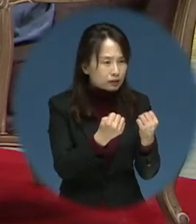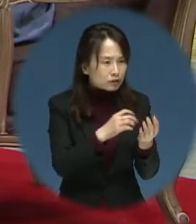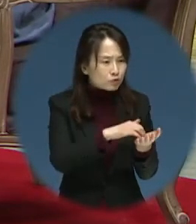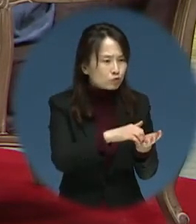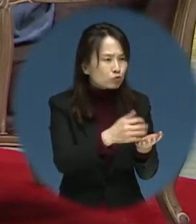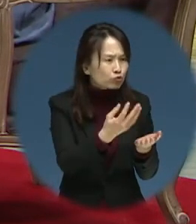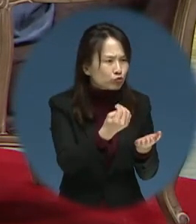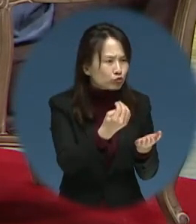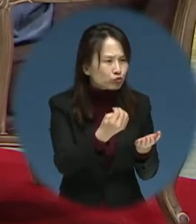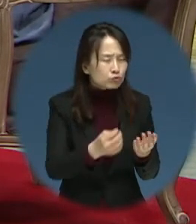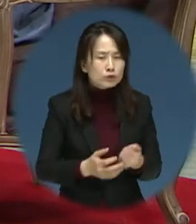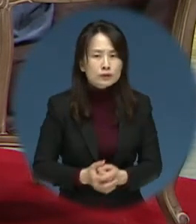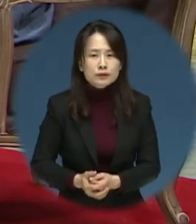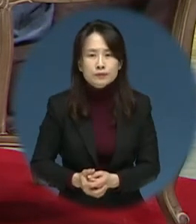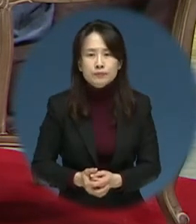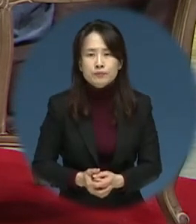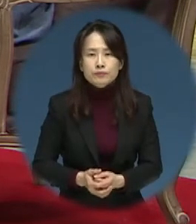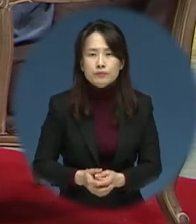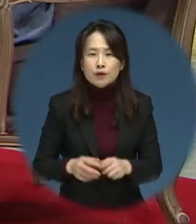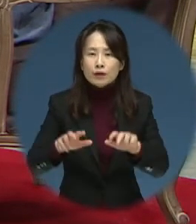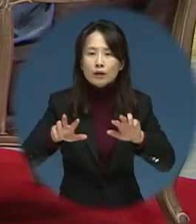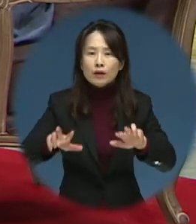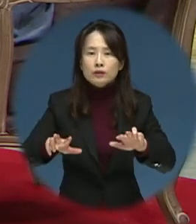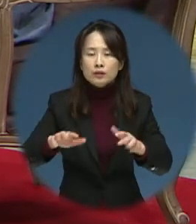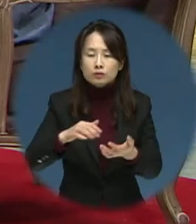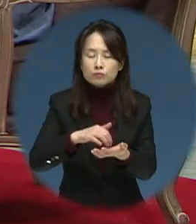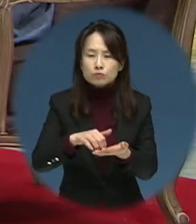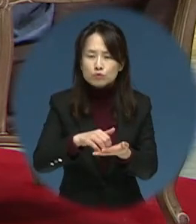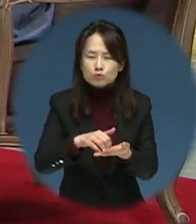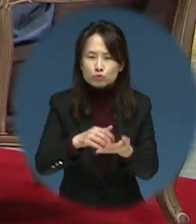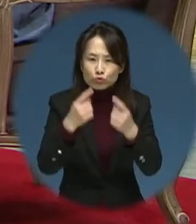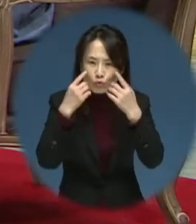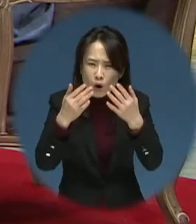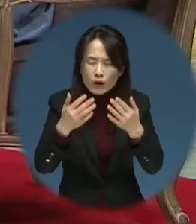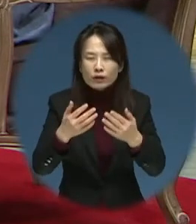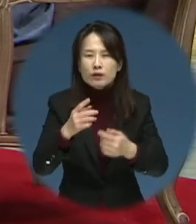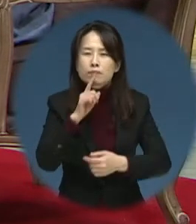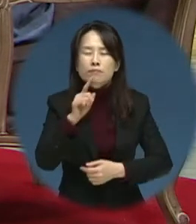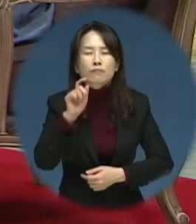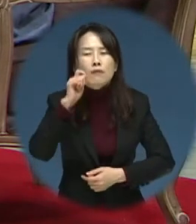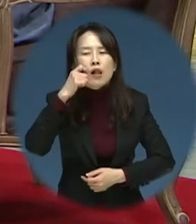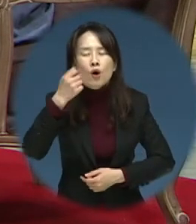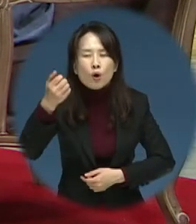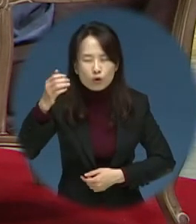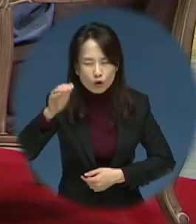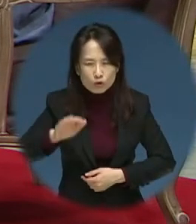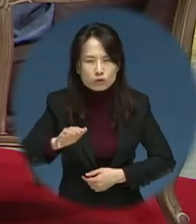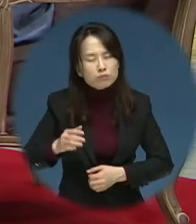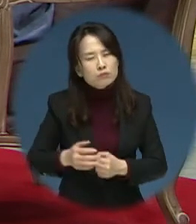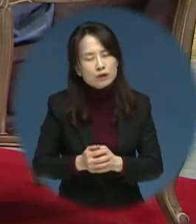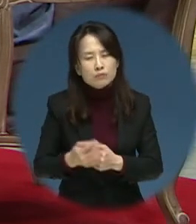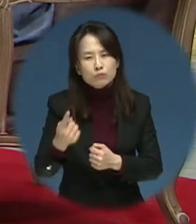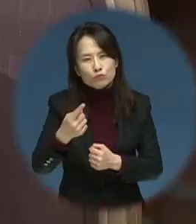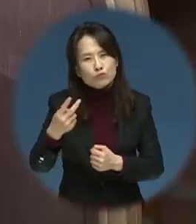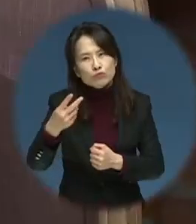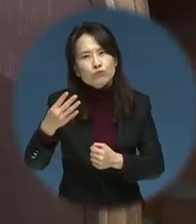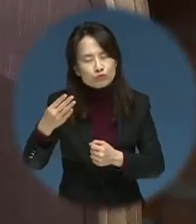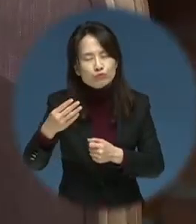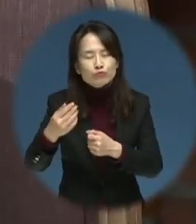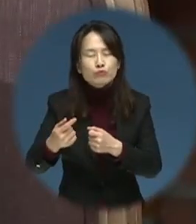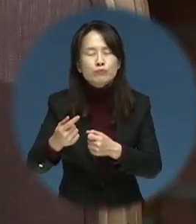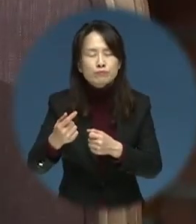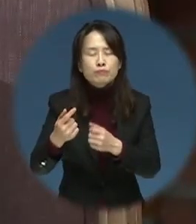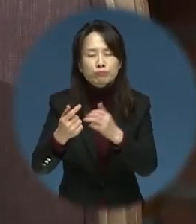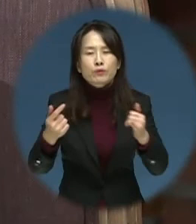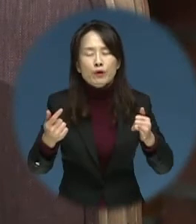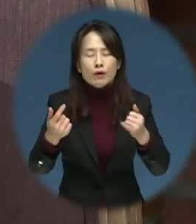어느 정도? 뭐 이제 지금 숫자로 말하기는 어렵겠지만 적어도 수천 명 규모는 됐을 거다. 왜냐하면 촌락을